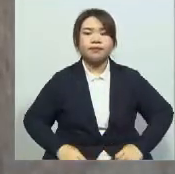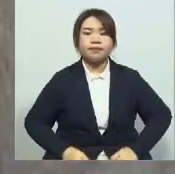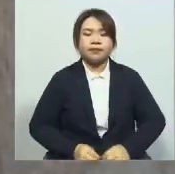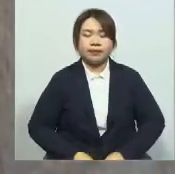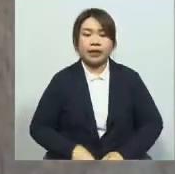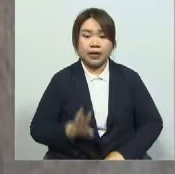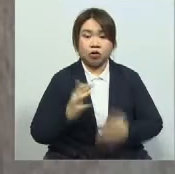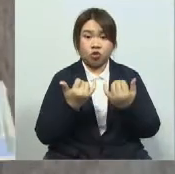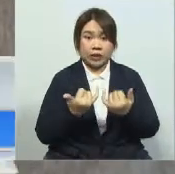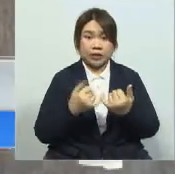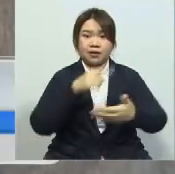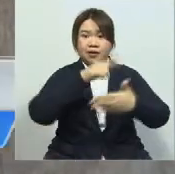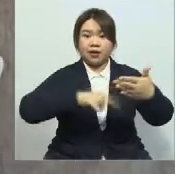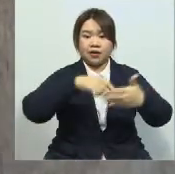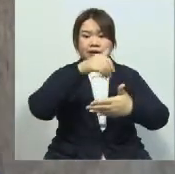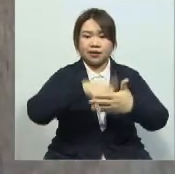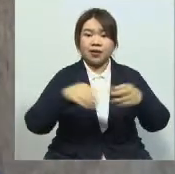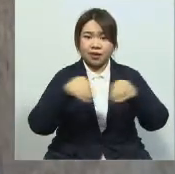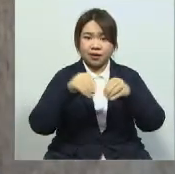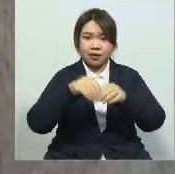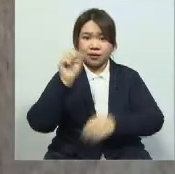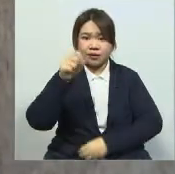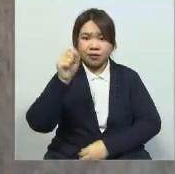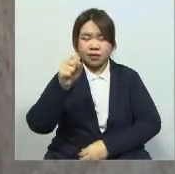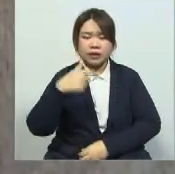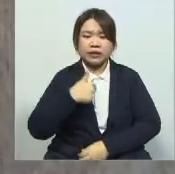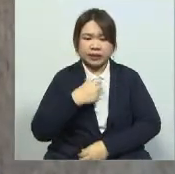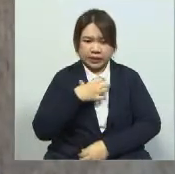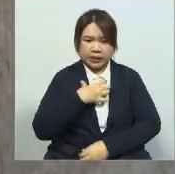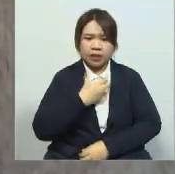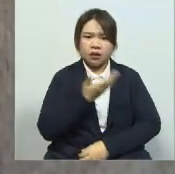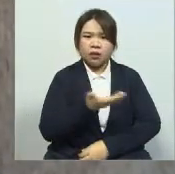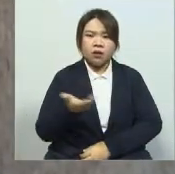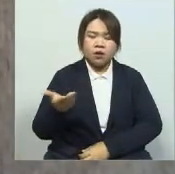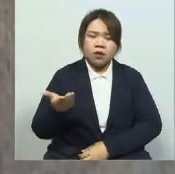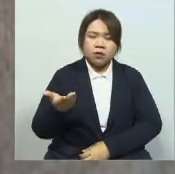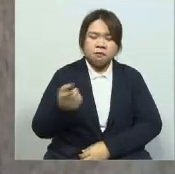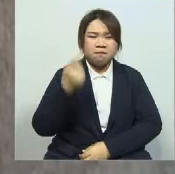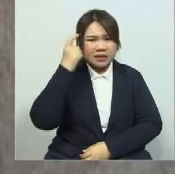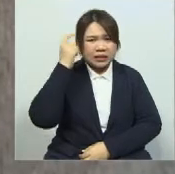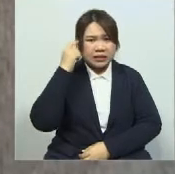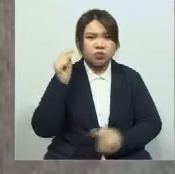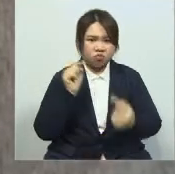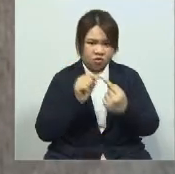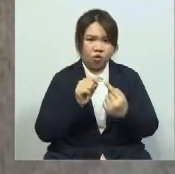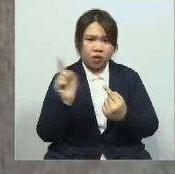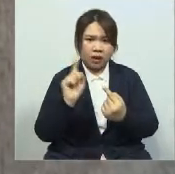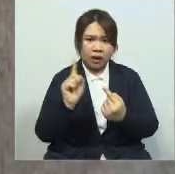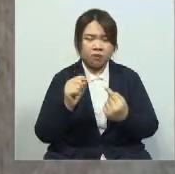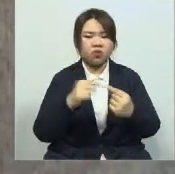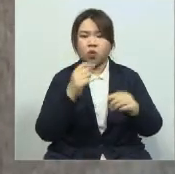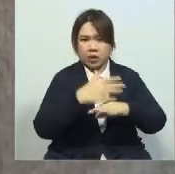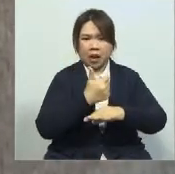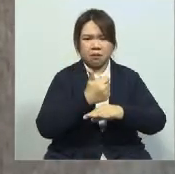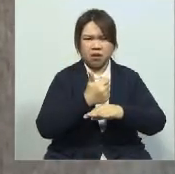ใกล้เลือกตั้งใช่ไหมคะก็อยากให้ทุกคนอย่างเงี้ยเล็งเห็นความสำคัญในตรงนี้เพราะว่าการเมืองมัน